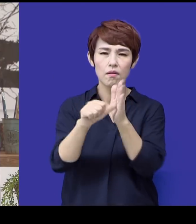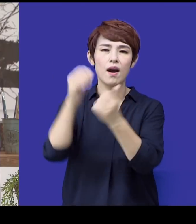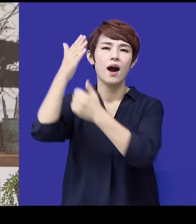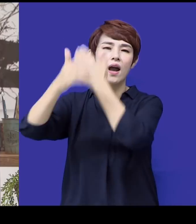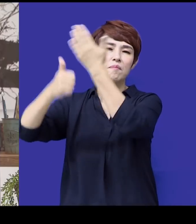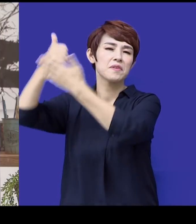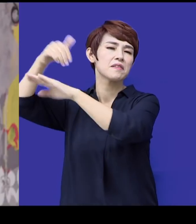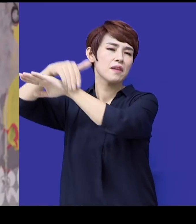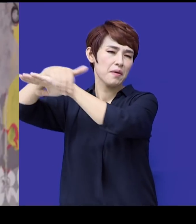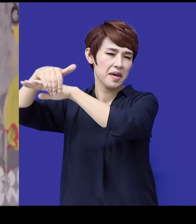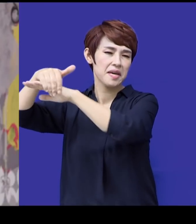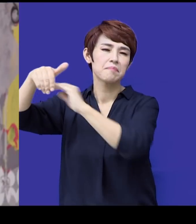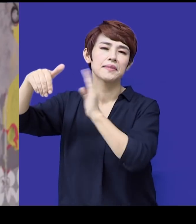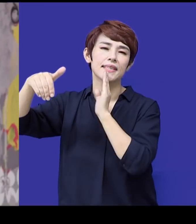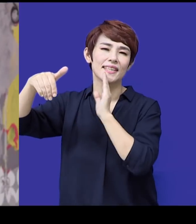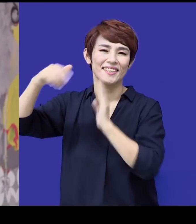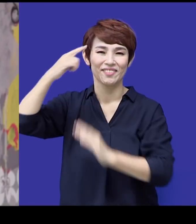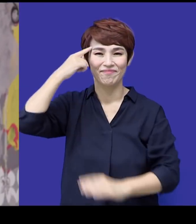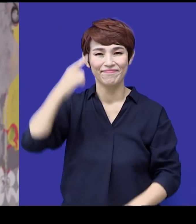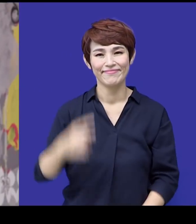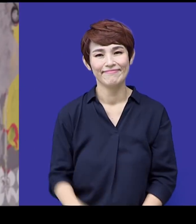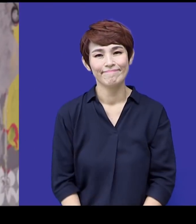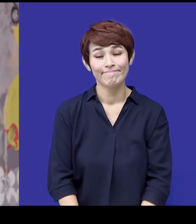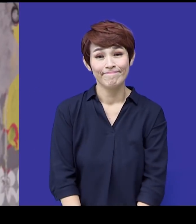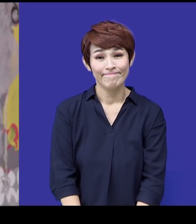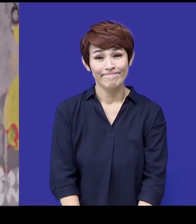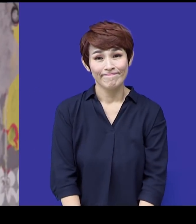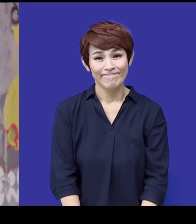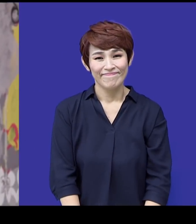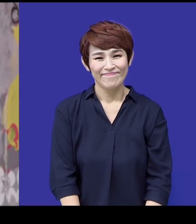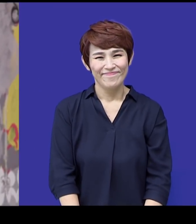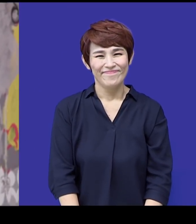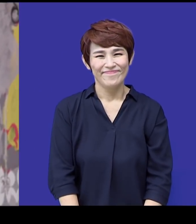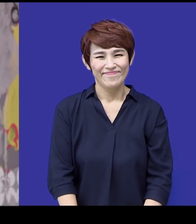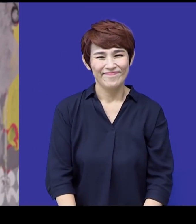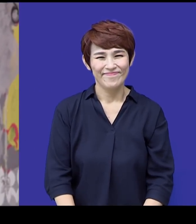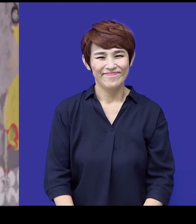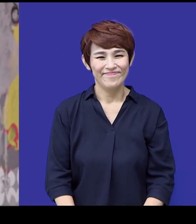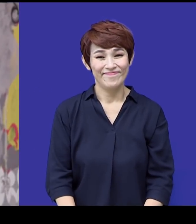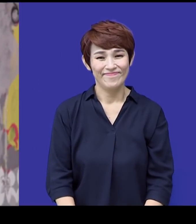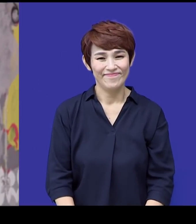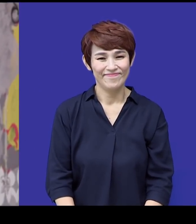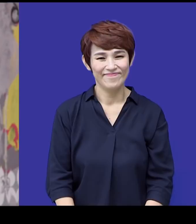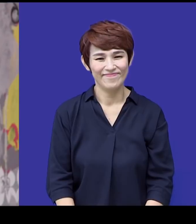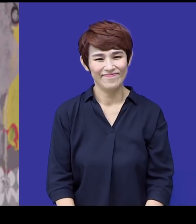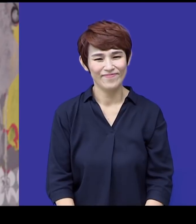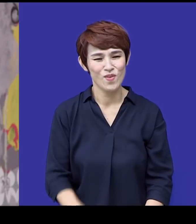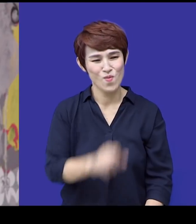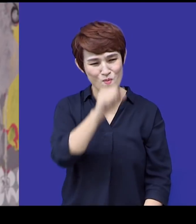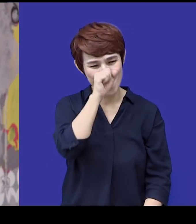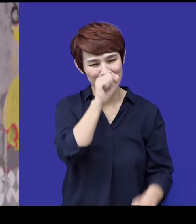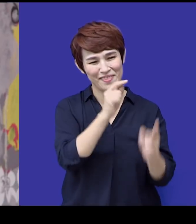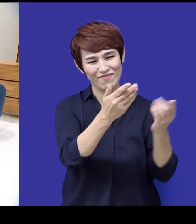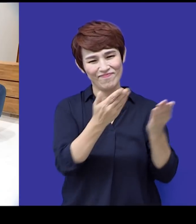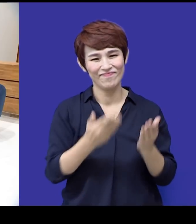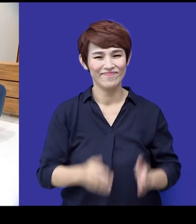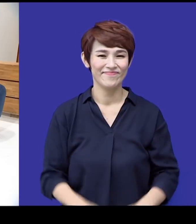하나님의 계획이셨구나 그런 네, 생각이 네. 들었어요. 감사합니다. 네. 정봉님 어떠셨어요? 아주 좋은 말씀.